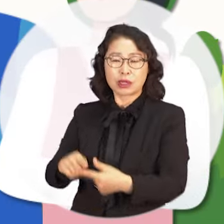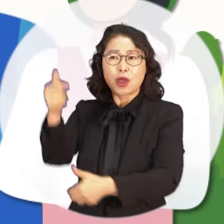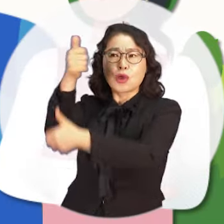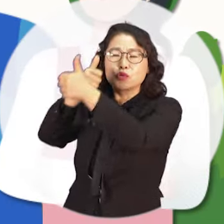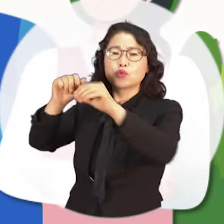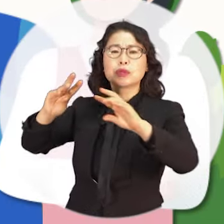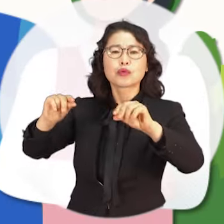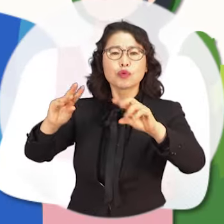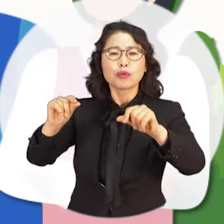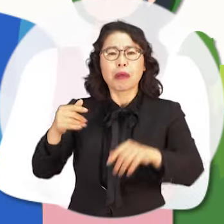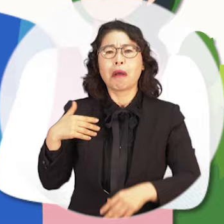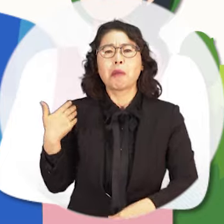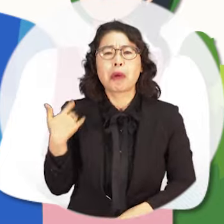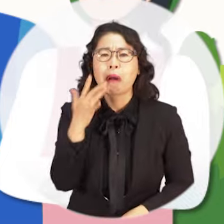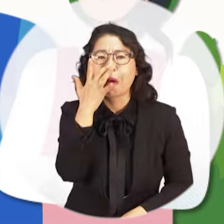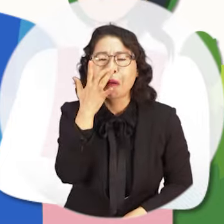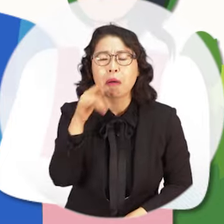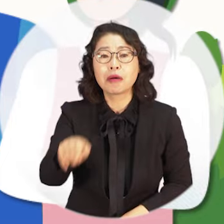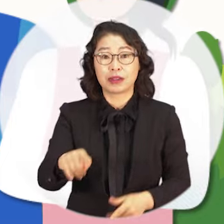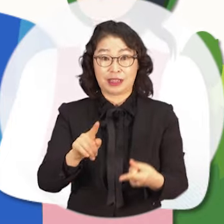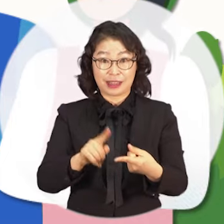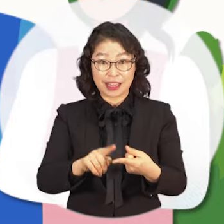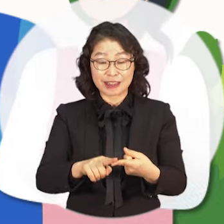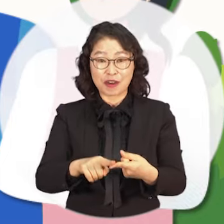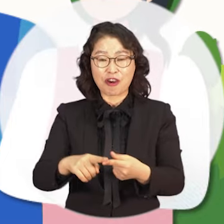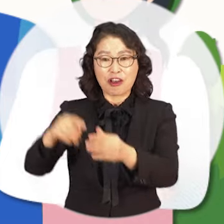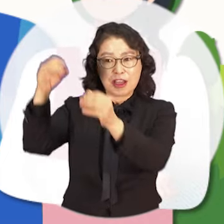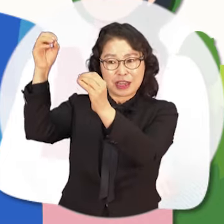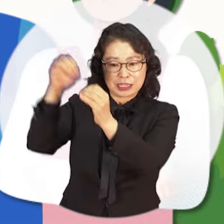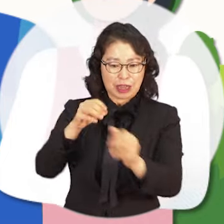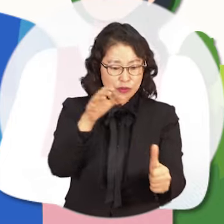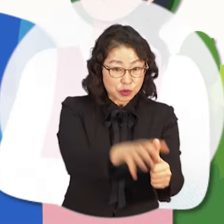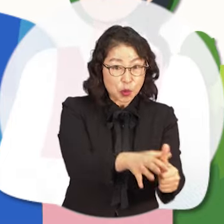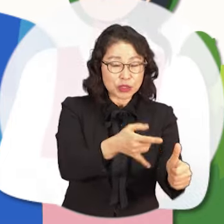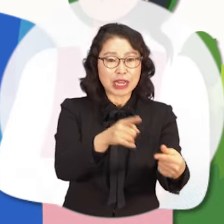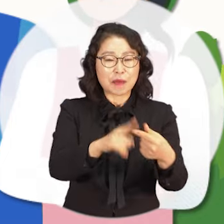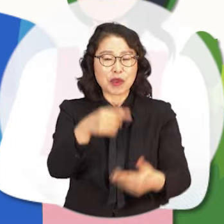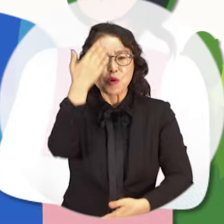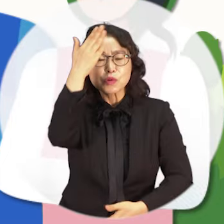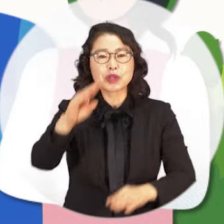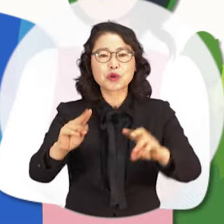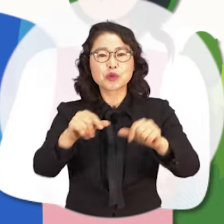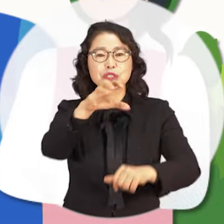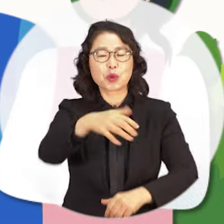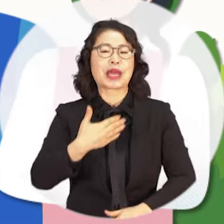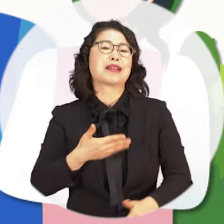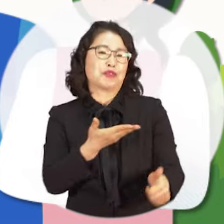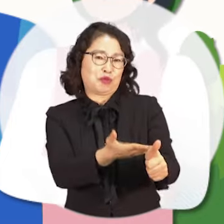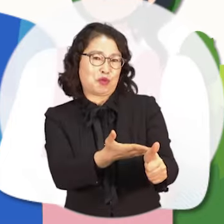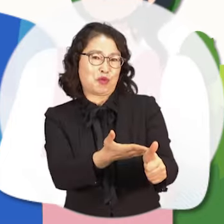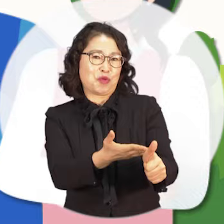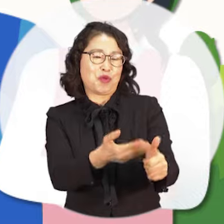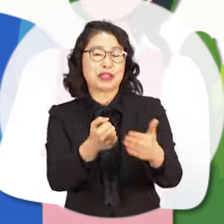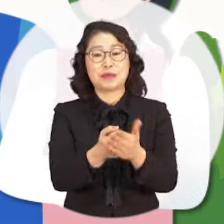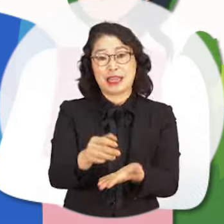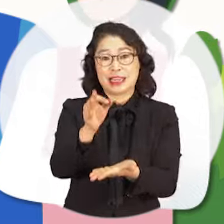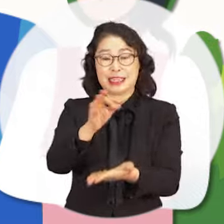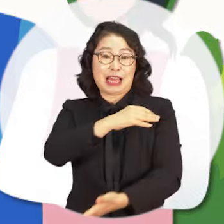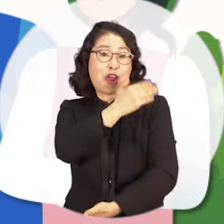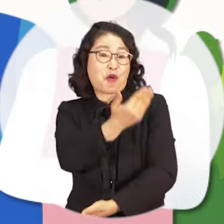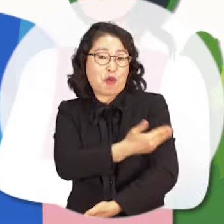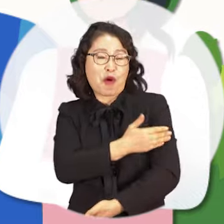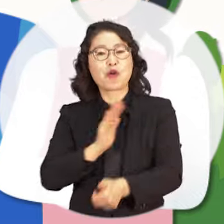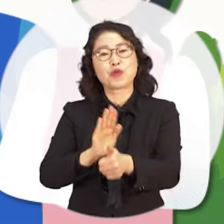명의의 토지를 알지 못하는 경우 상속인에게 무료로 토지 소재를 알려줌으로써 재산권